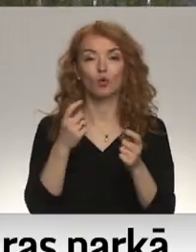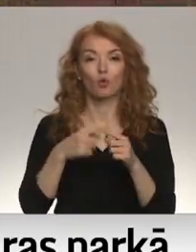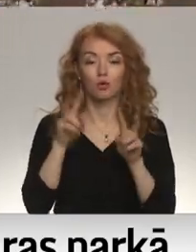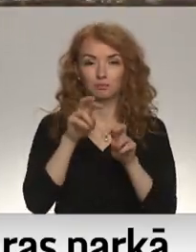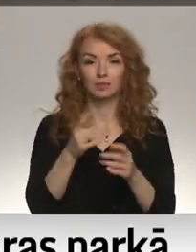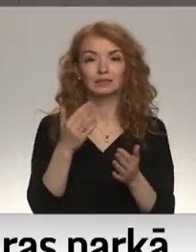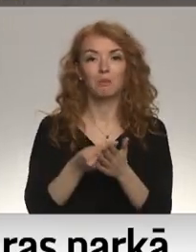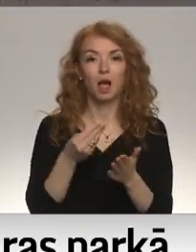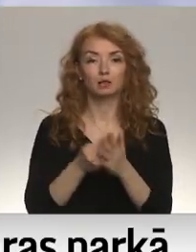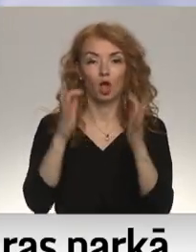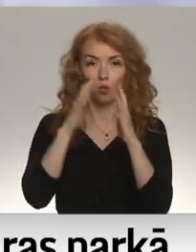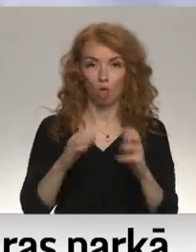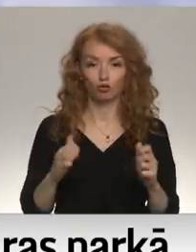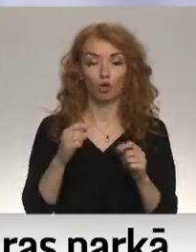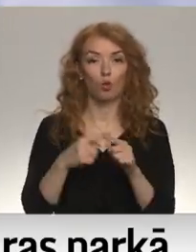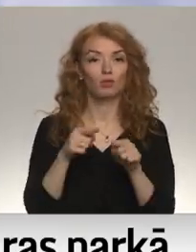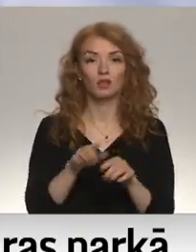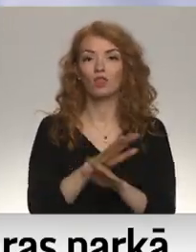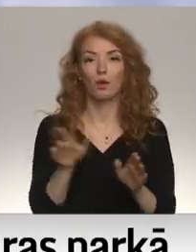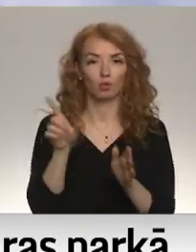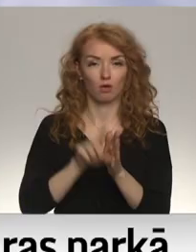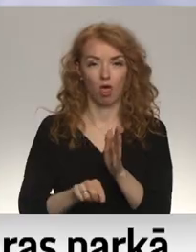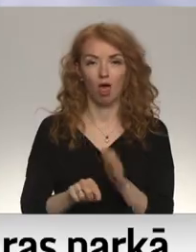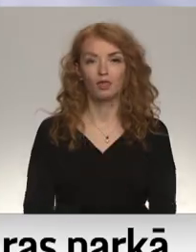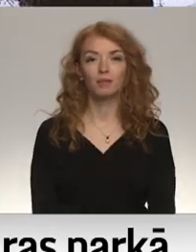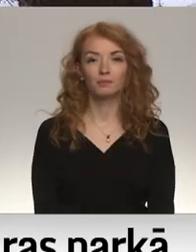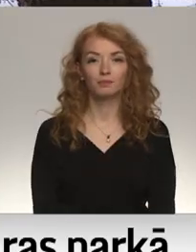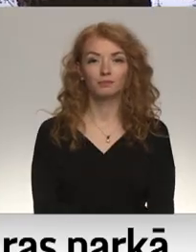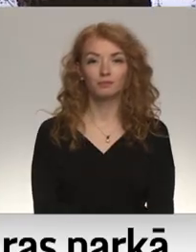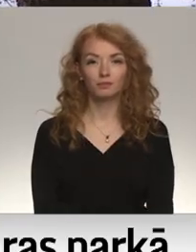pieminekļa nojaukšana, norādot, ka tas nebūs lēti. Madara Līcīte, Latvijas televīzija.